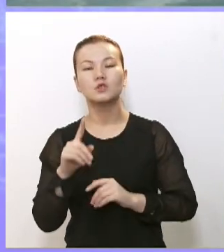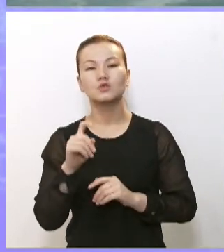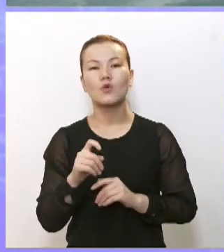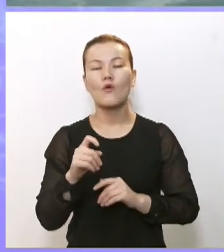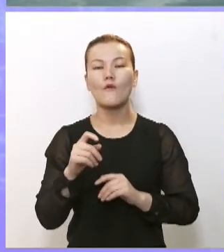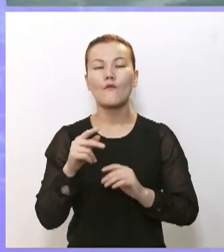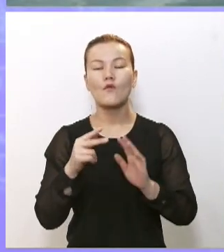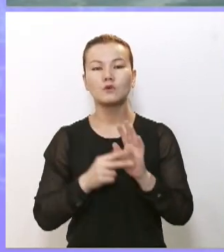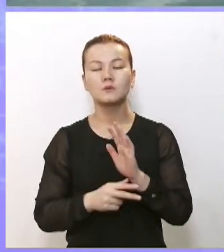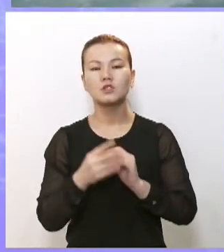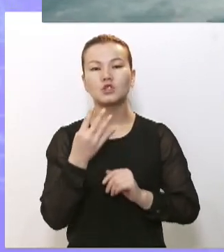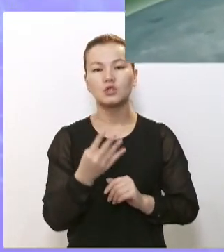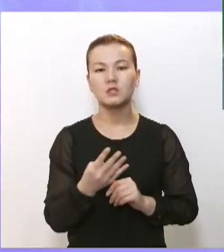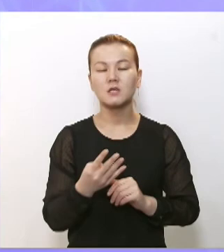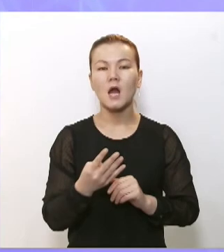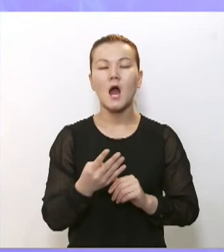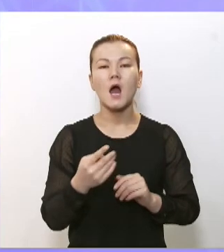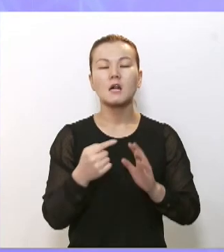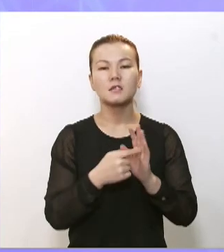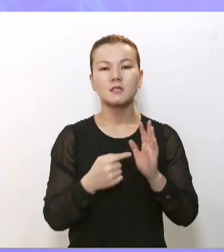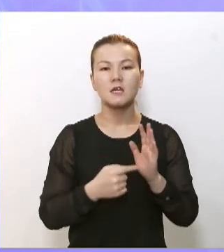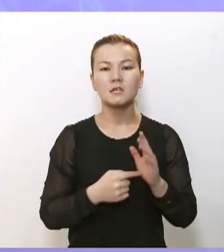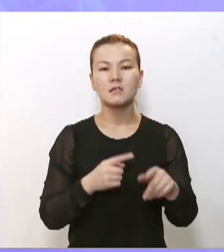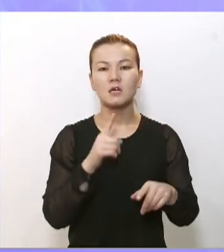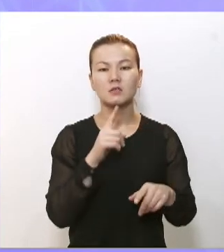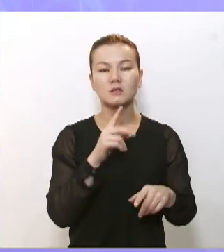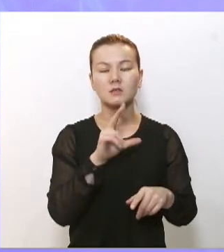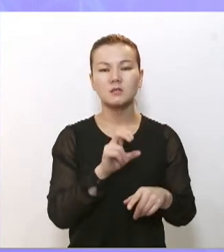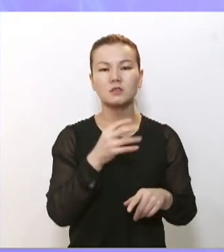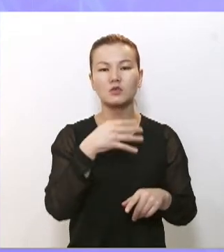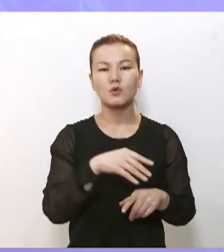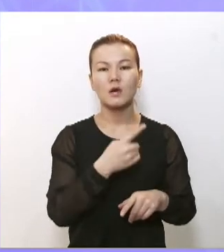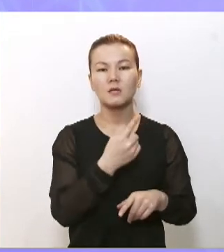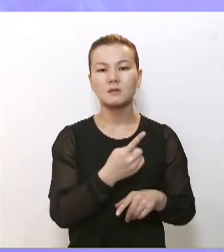8180 4 разделить на 341